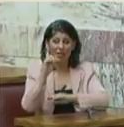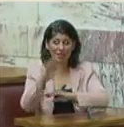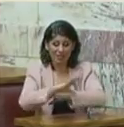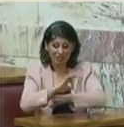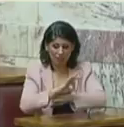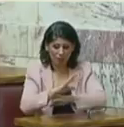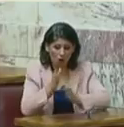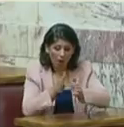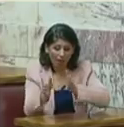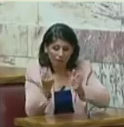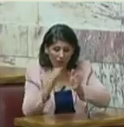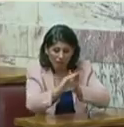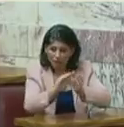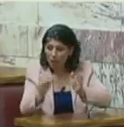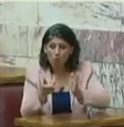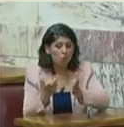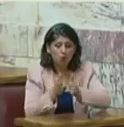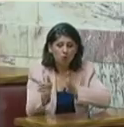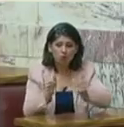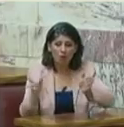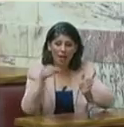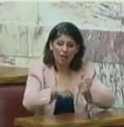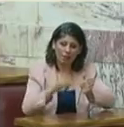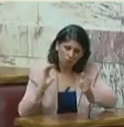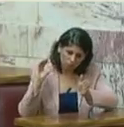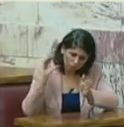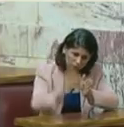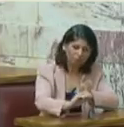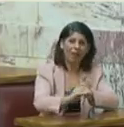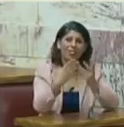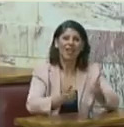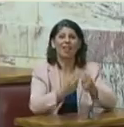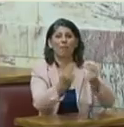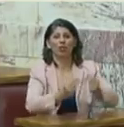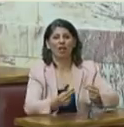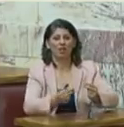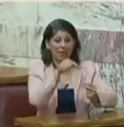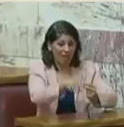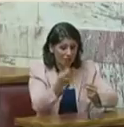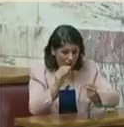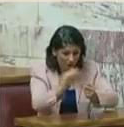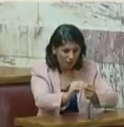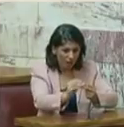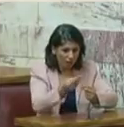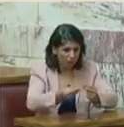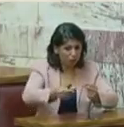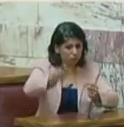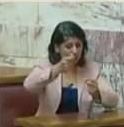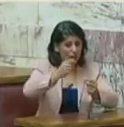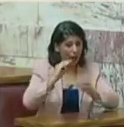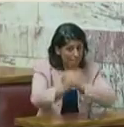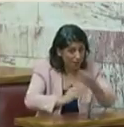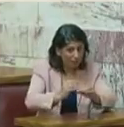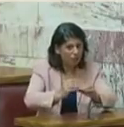πόρων, εκεί όπου πραγματικά θα πιάσουν τόπο και θα πολλαπλασιάσουν την απόδοση των επενδύσεων